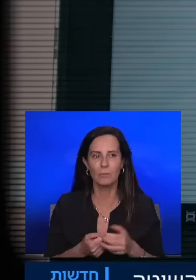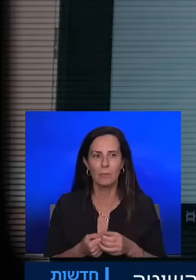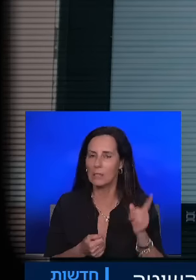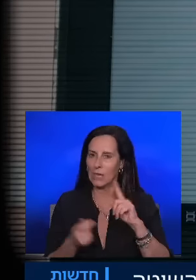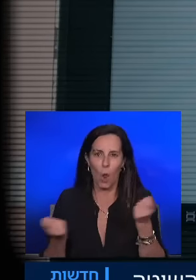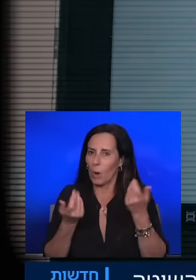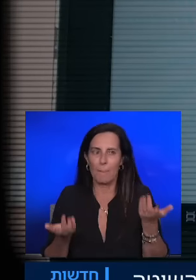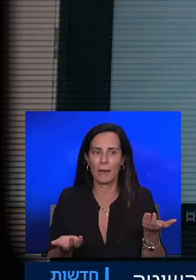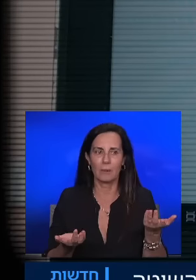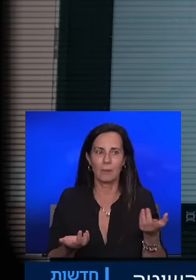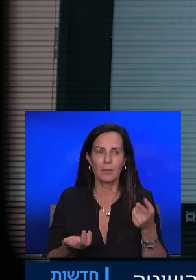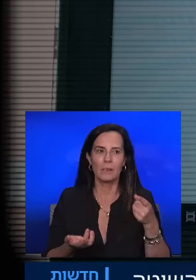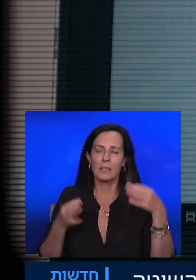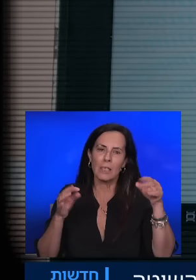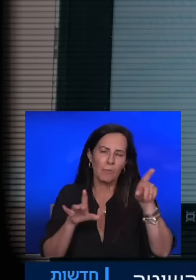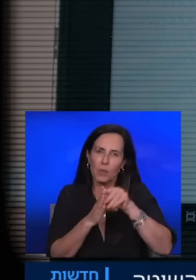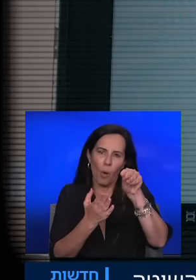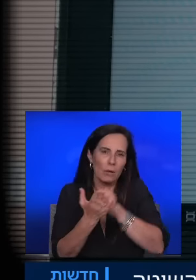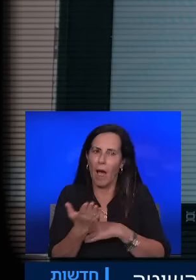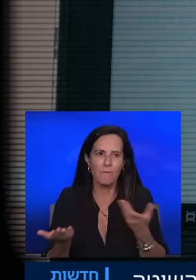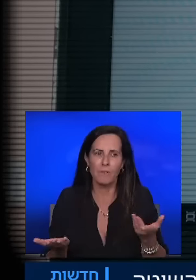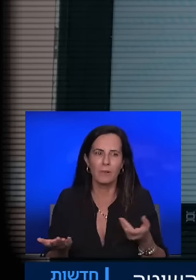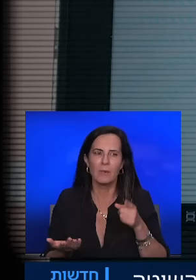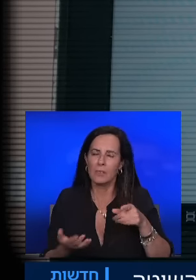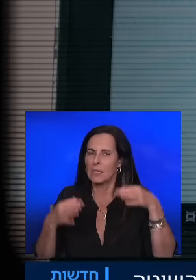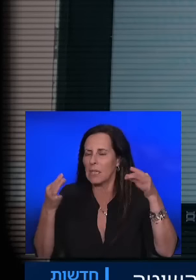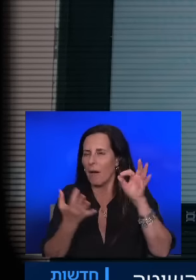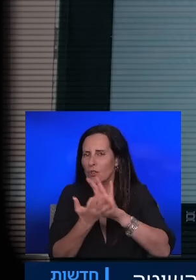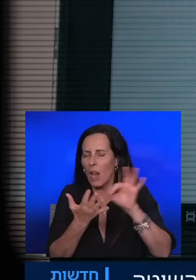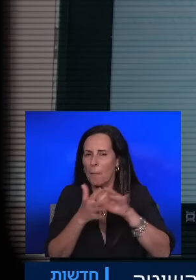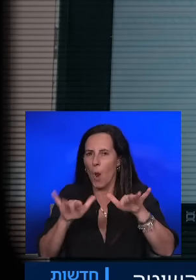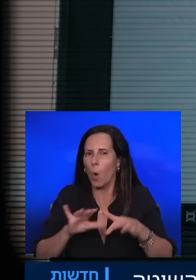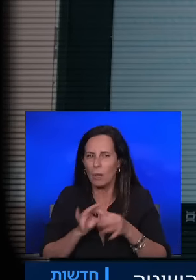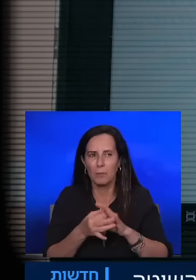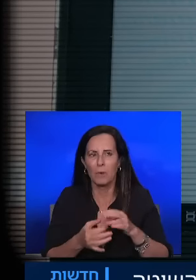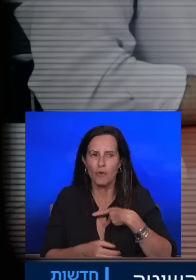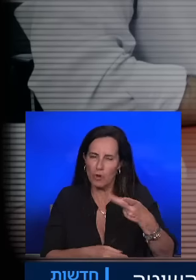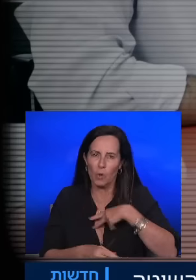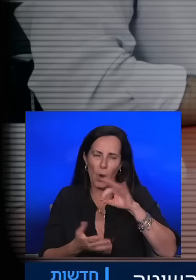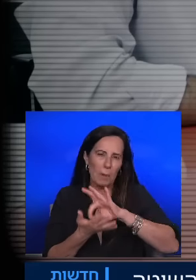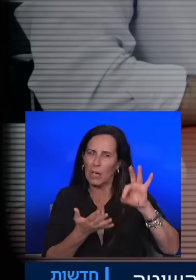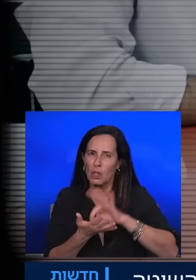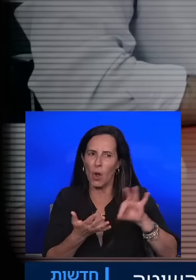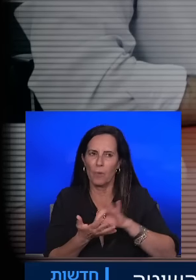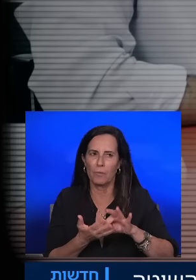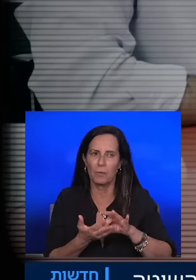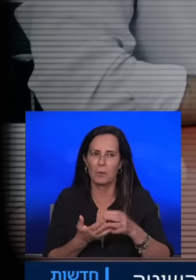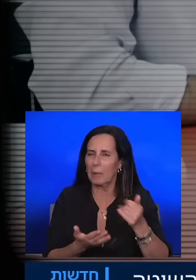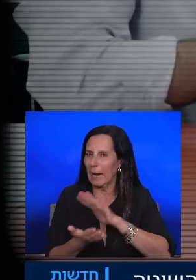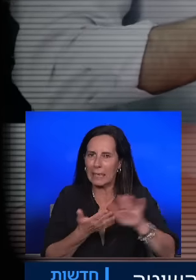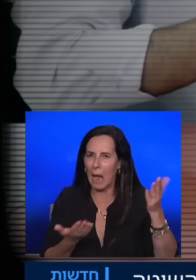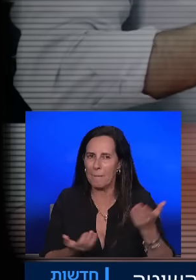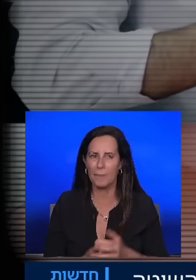קמפיין. נדח בתוך אתר שנקרא בלוגספוט, זה אתר של בלוגים ששם אני ואתה יכולים להכניס דפים כאלו בחינם